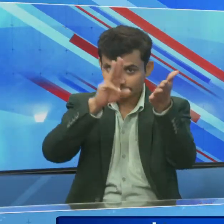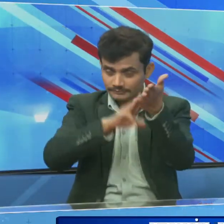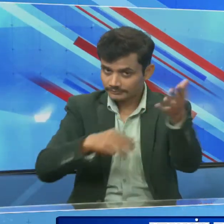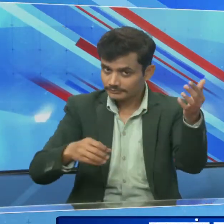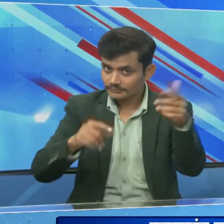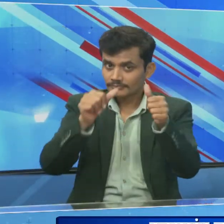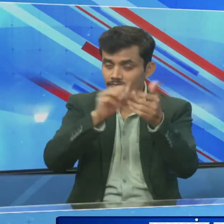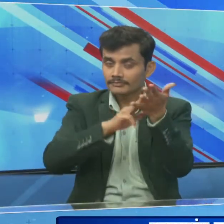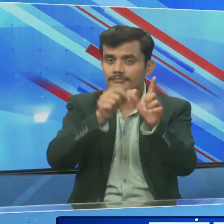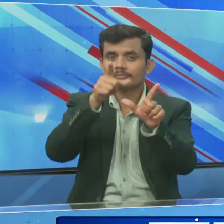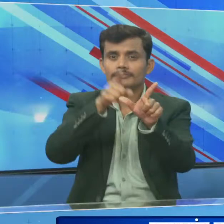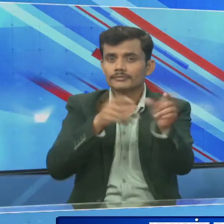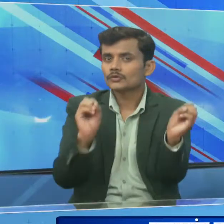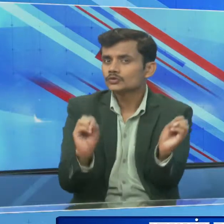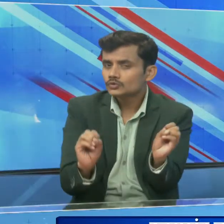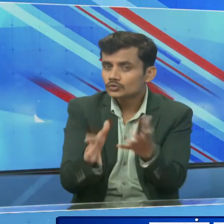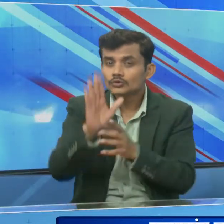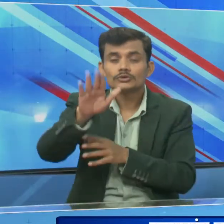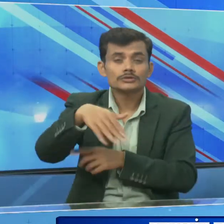खुलेंगे।